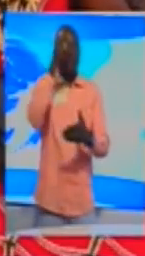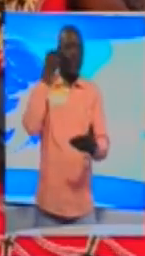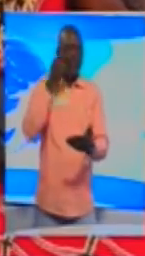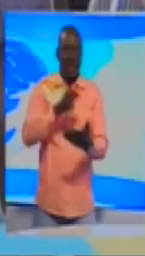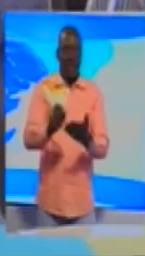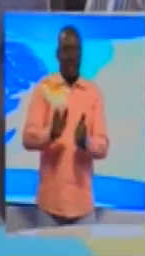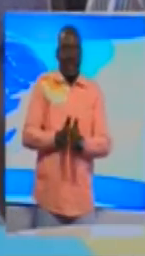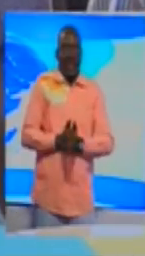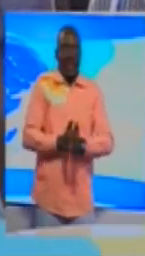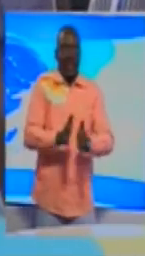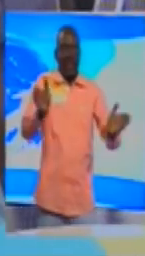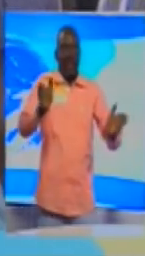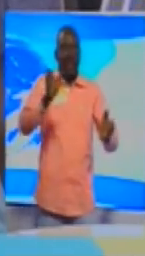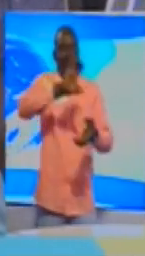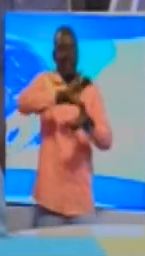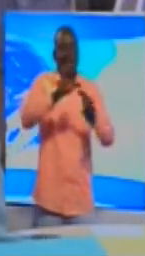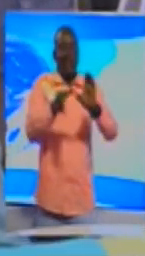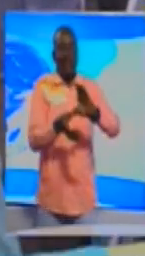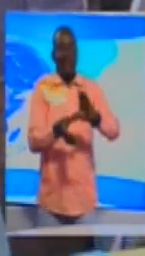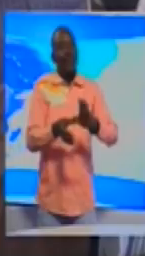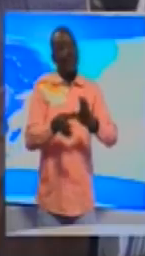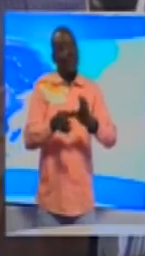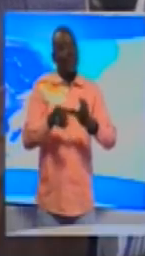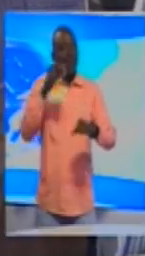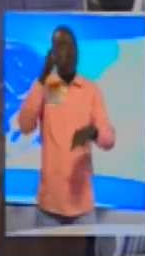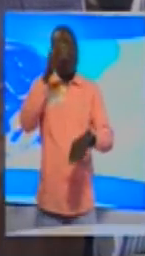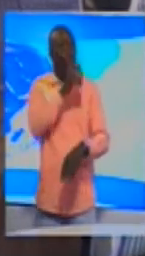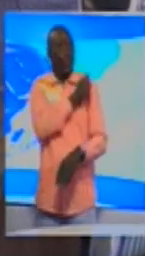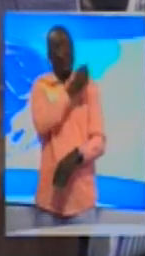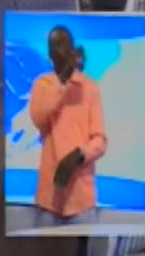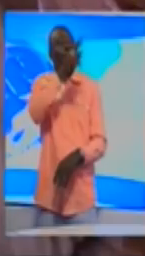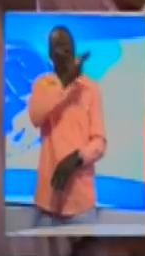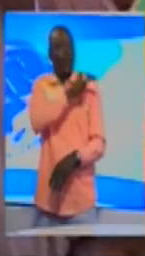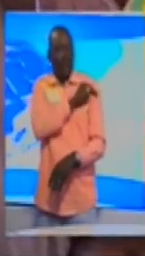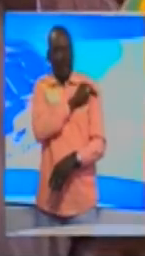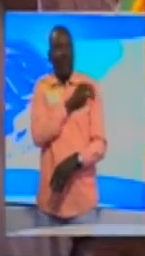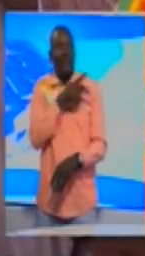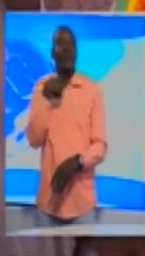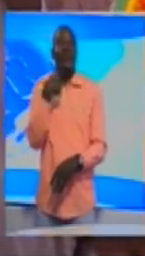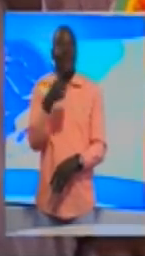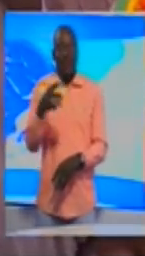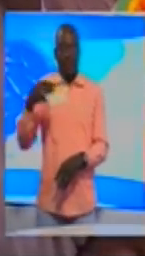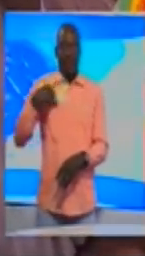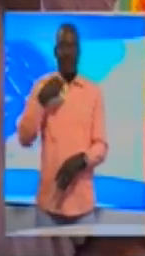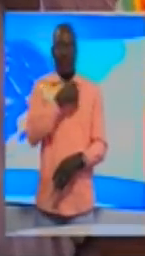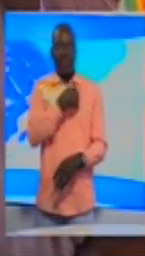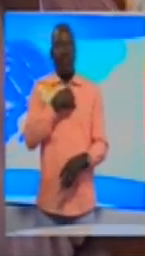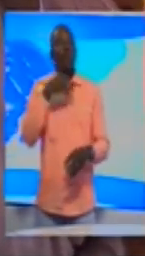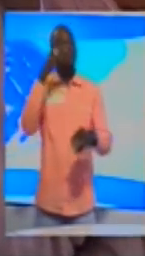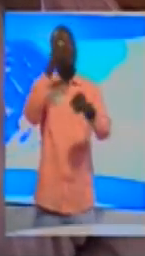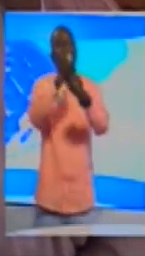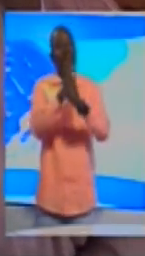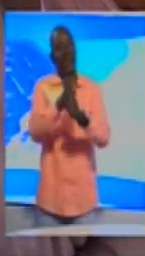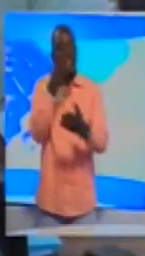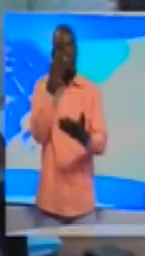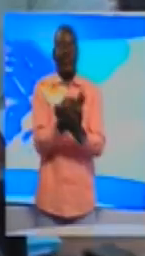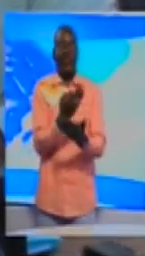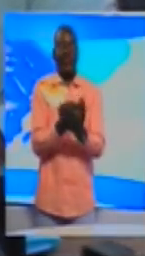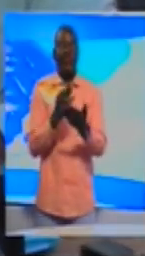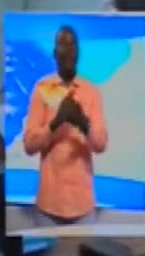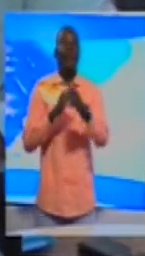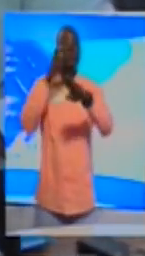général. Chiffre à l'appui, Donatien Rock Nagalo affirme que ses membres bénéficient de financement à travers